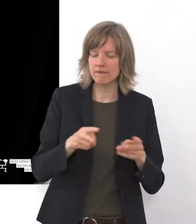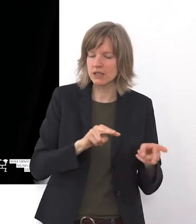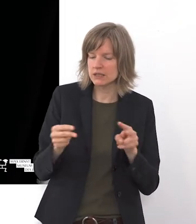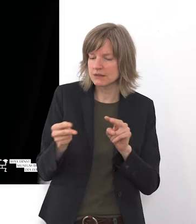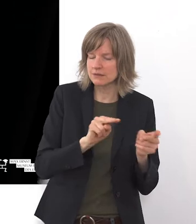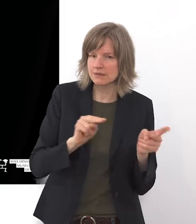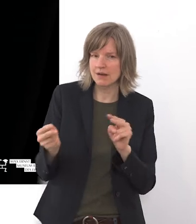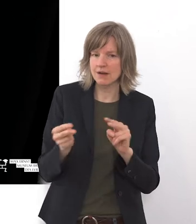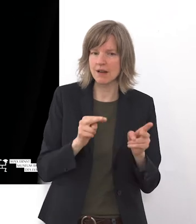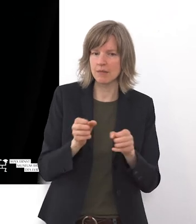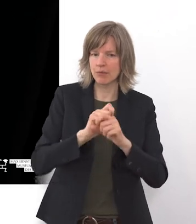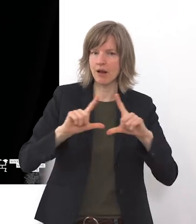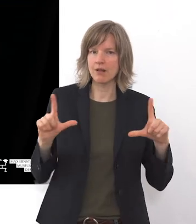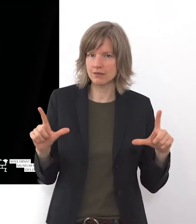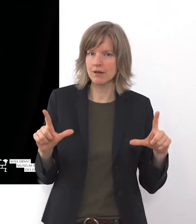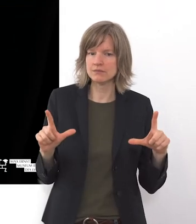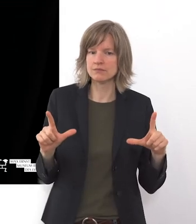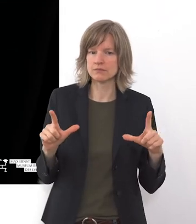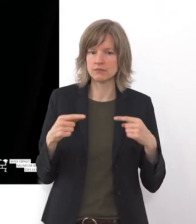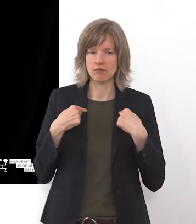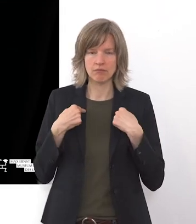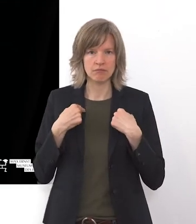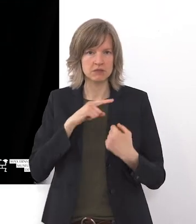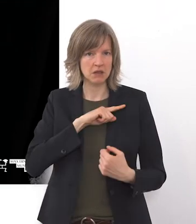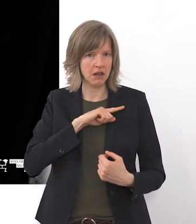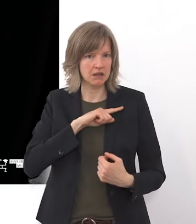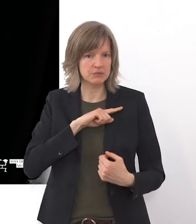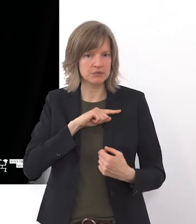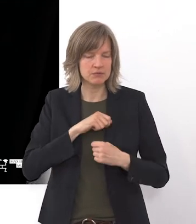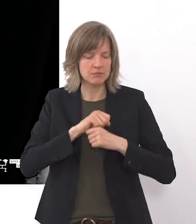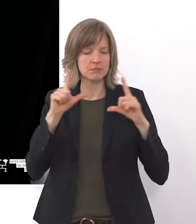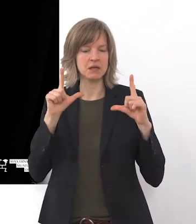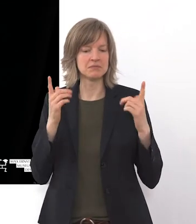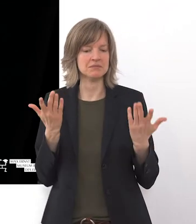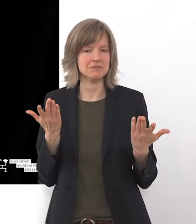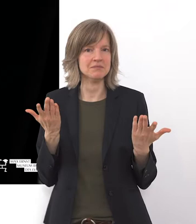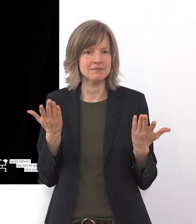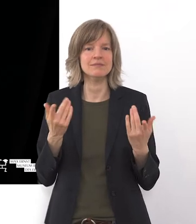Ich bin überrascht durch die plötzliche Steigerung meiner visionären Fähigkeiten.